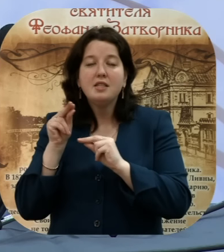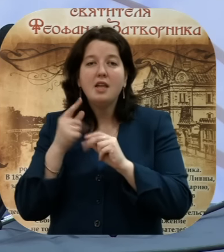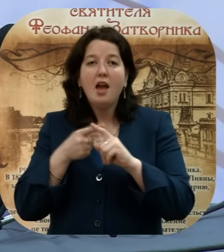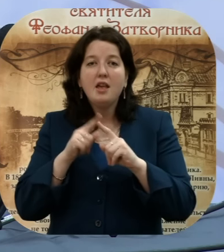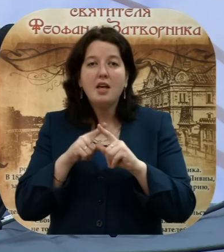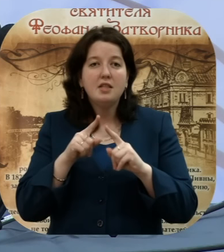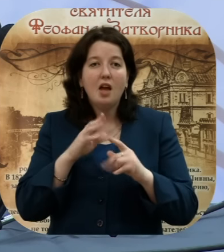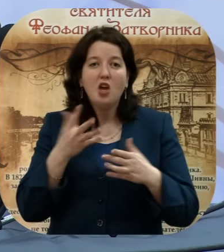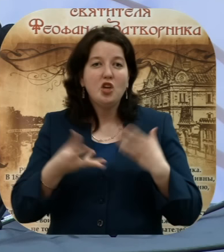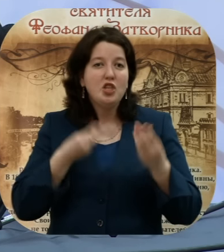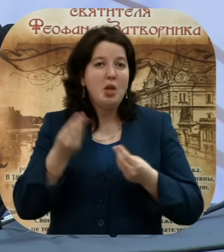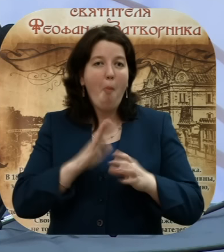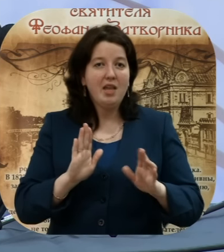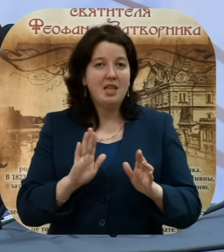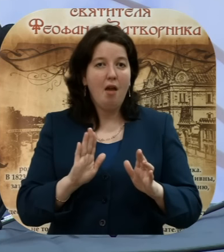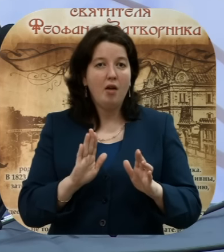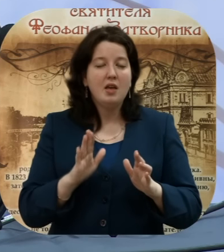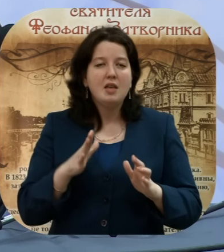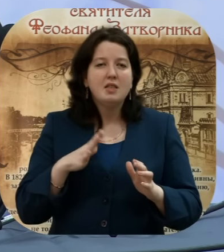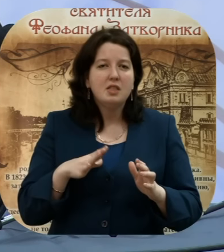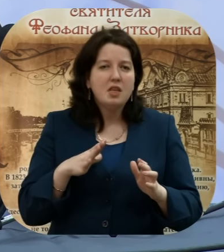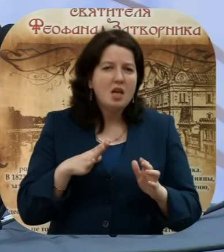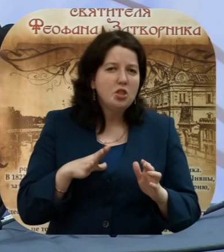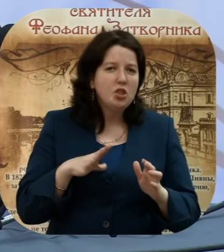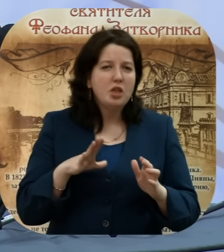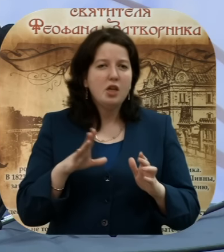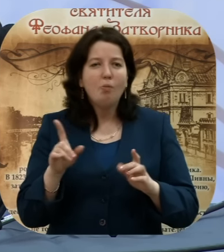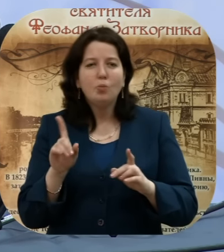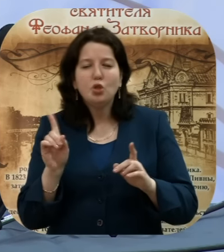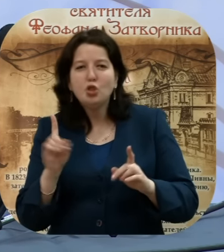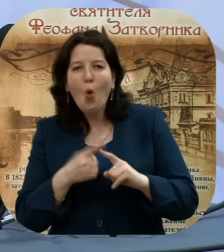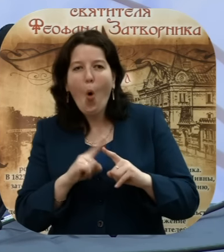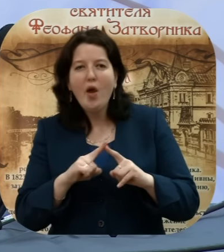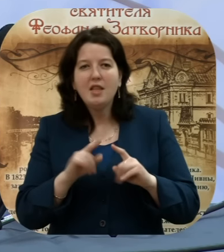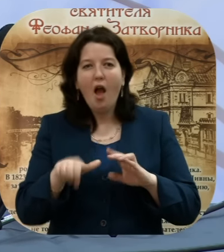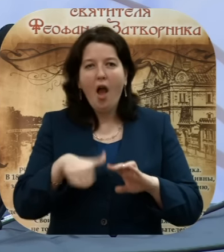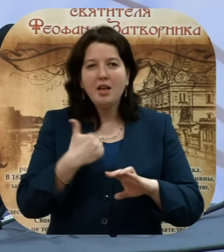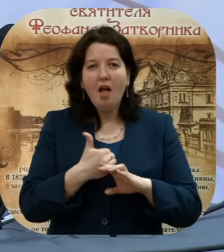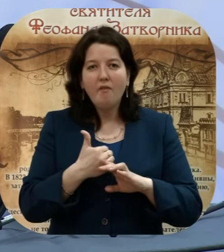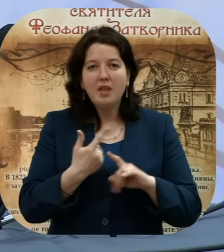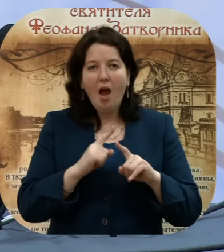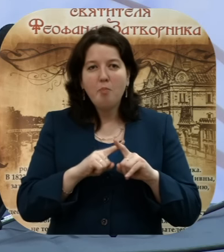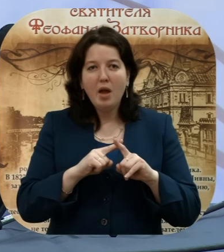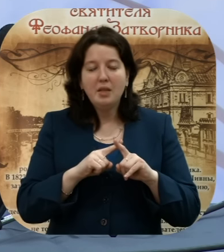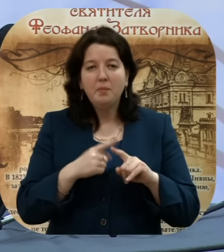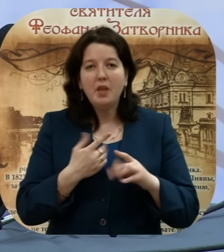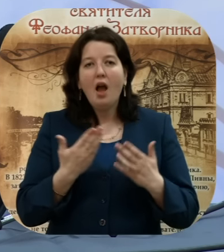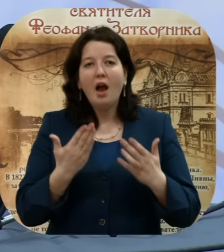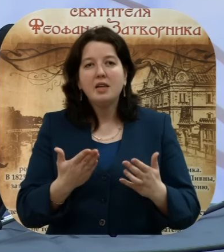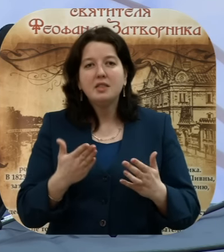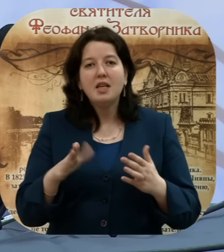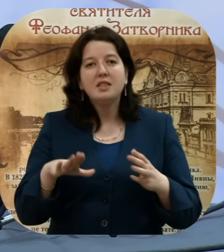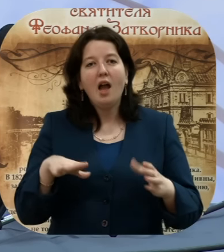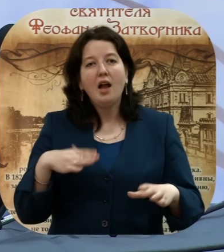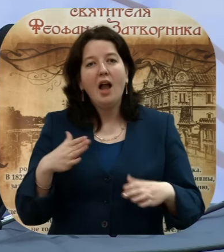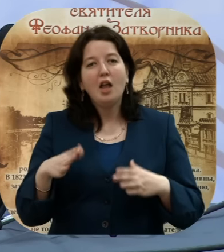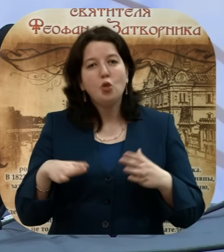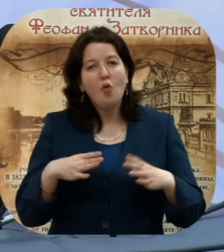причастить. Зачем? Что это? Главное – причастить. А здесь бы уже готовились бы